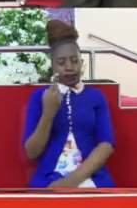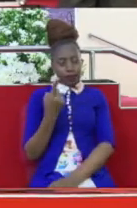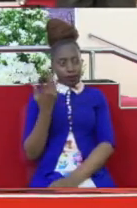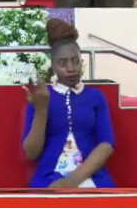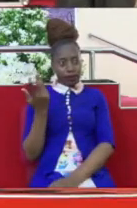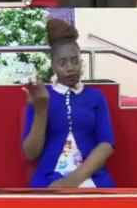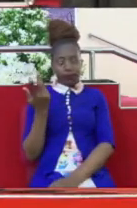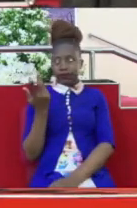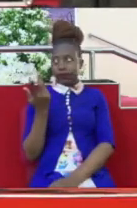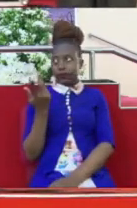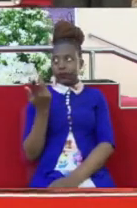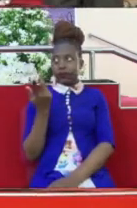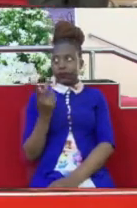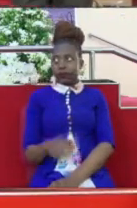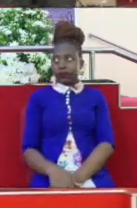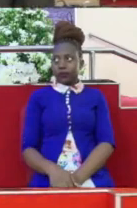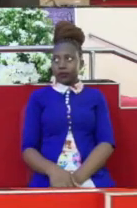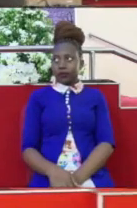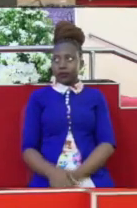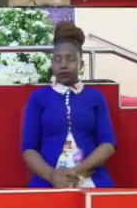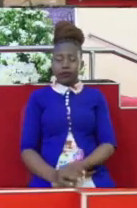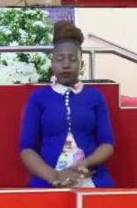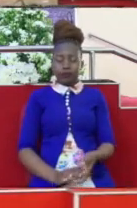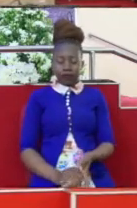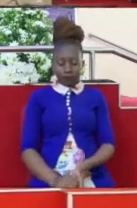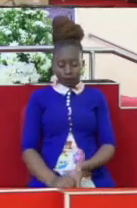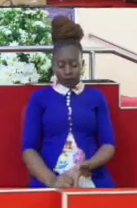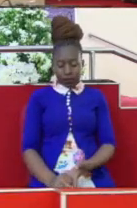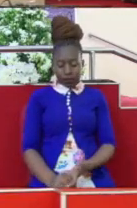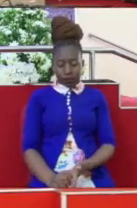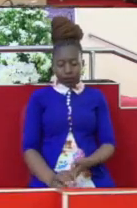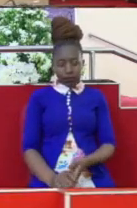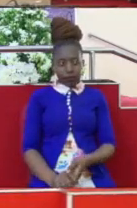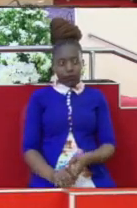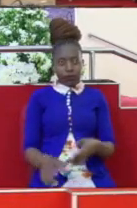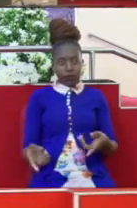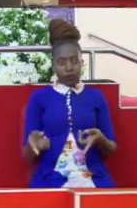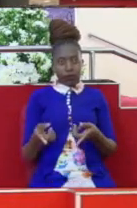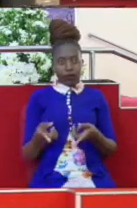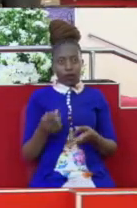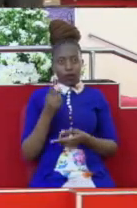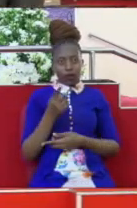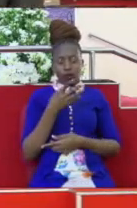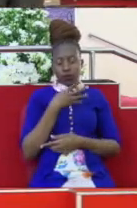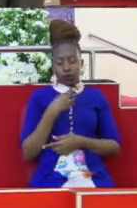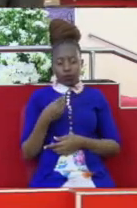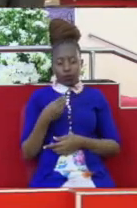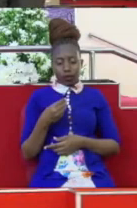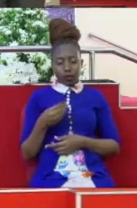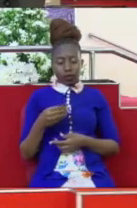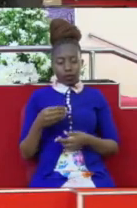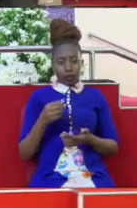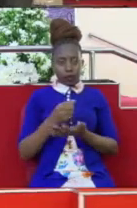Let's say you want to stop and help somebody who's seriously hurt. Unataka kusimama na usaidie mtu ambaye amejeruhiwa